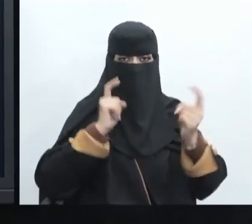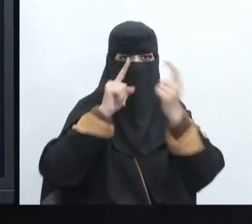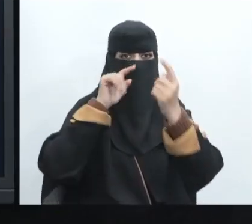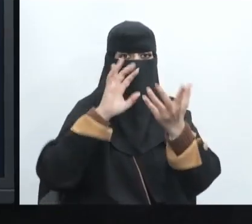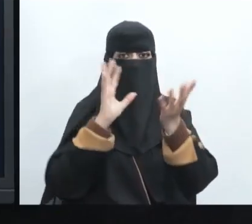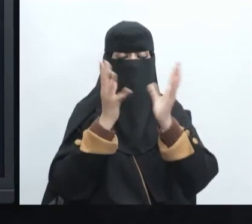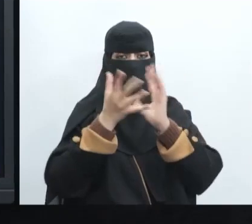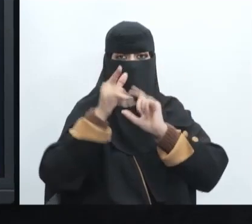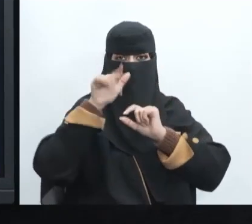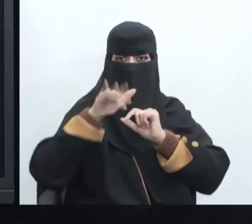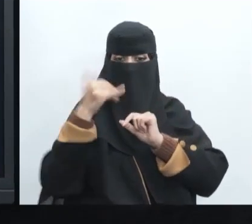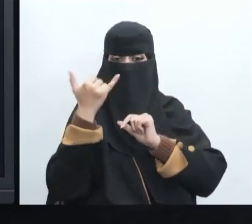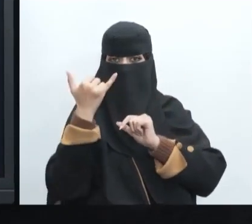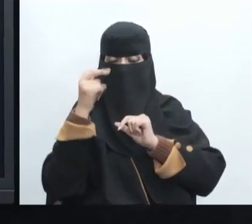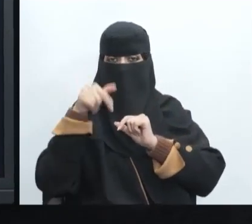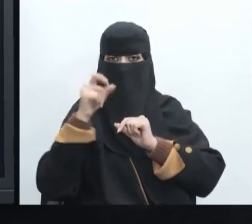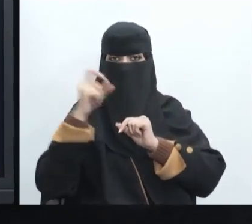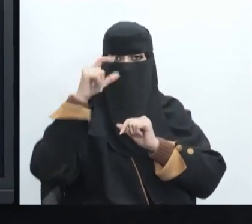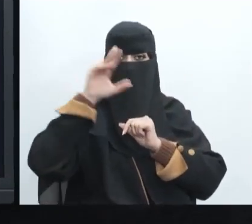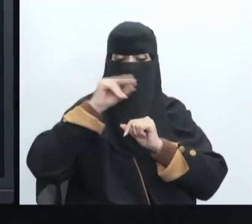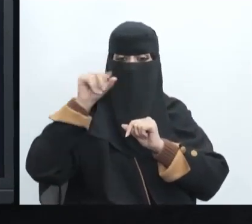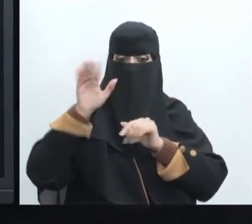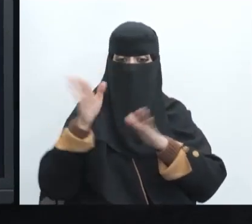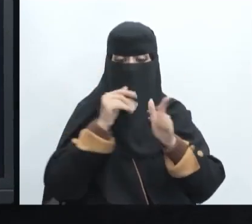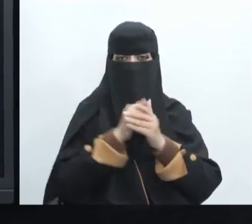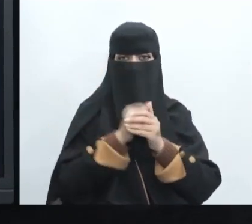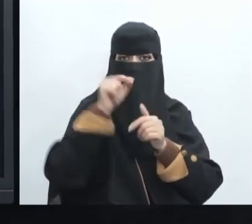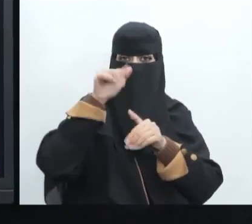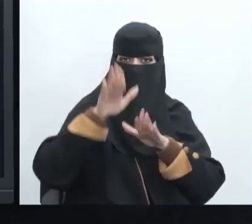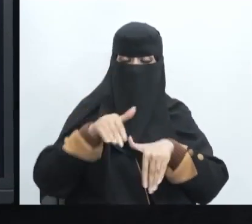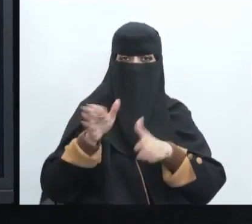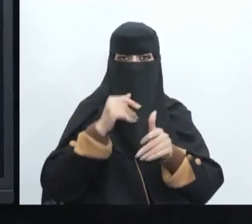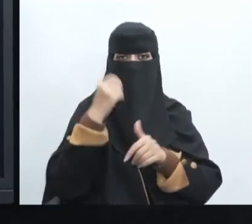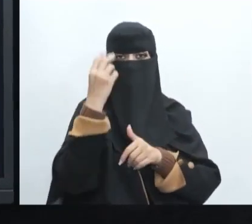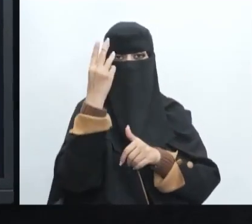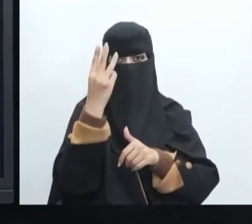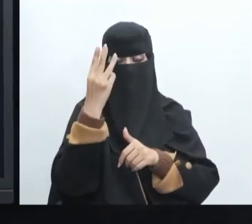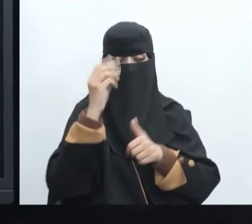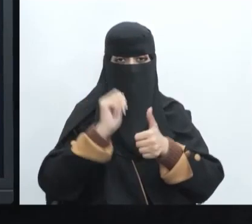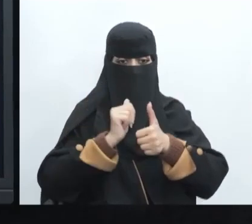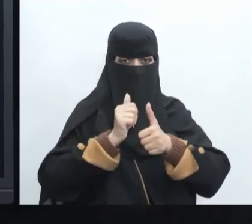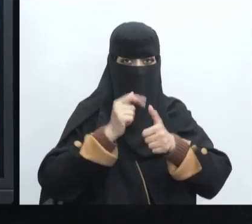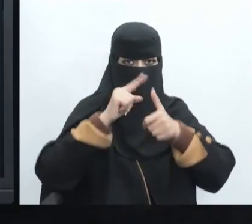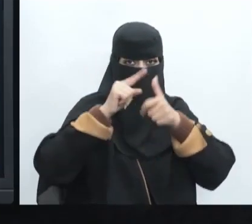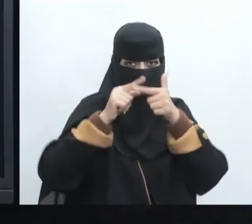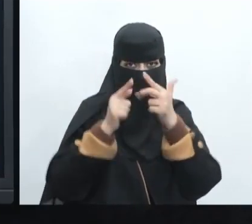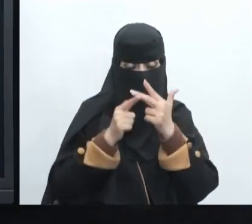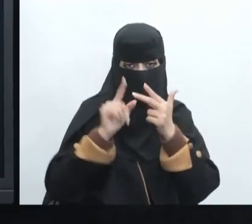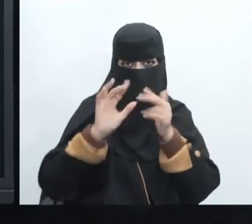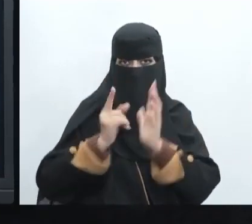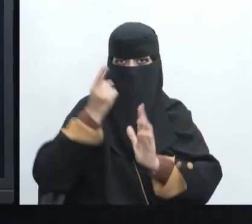العالم العربي والاسلامي متمثله في ثلاث تحديات البطاله